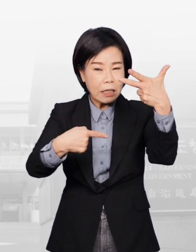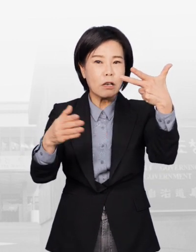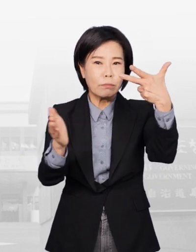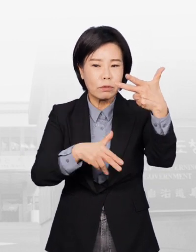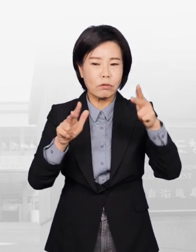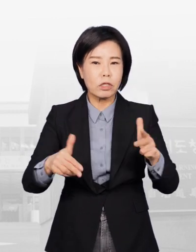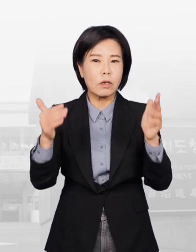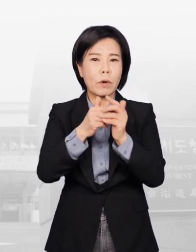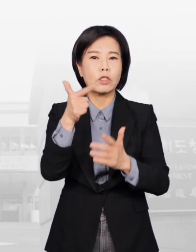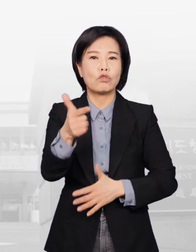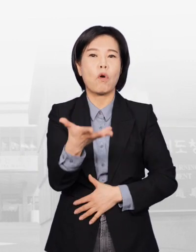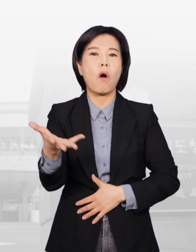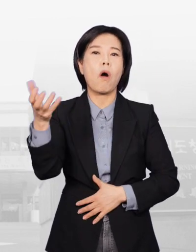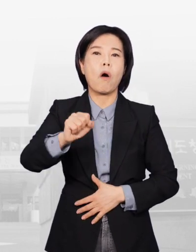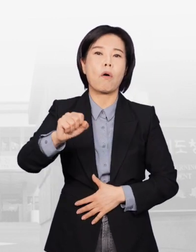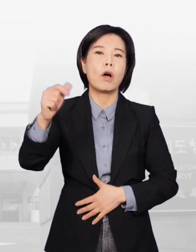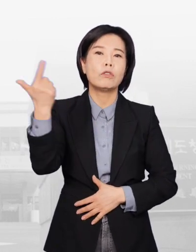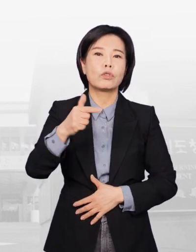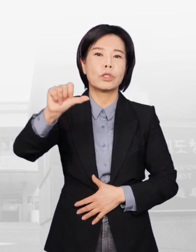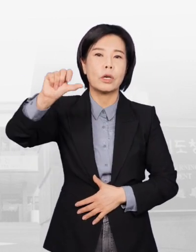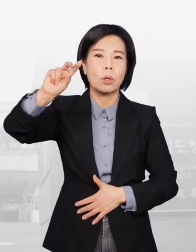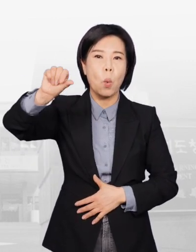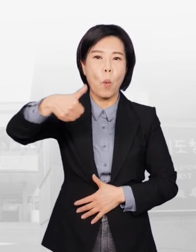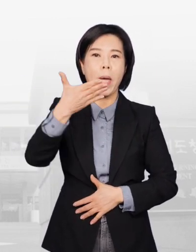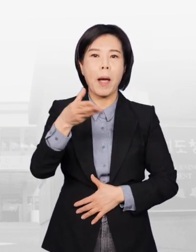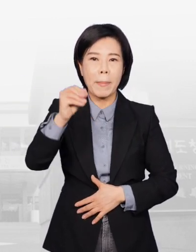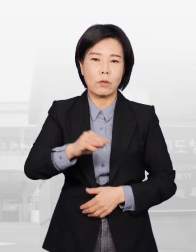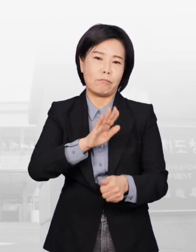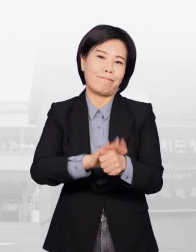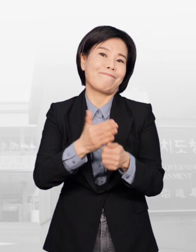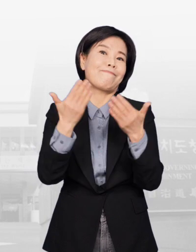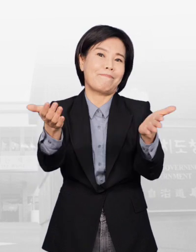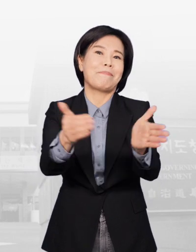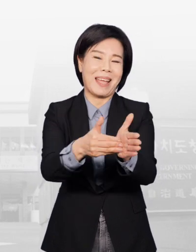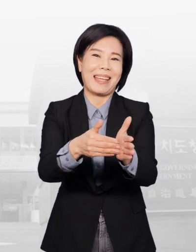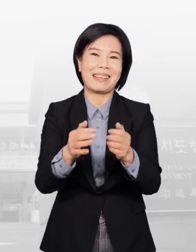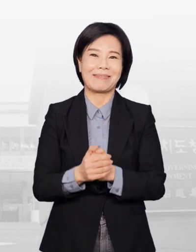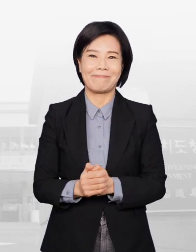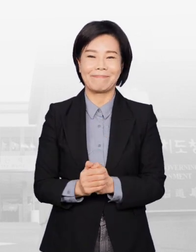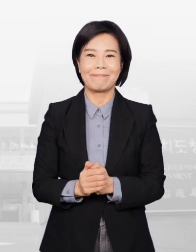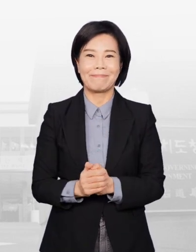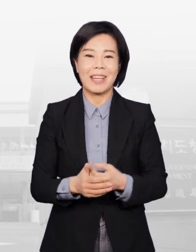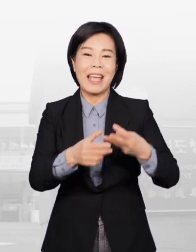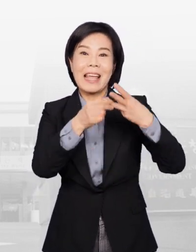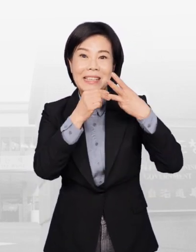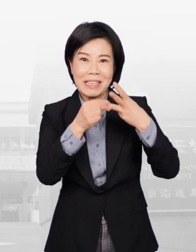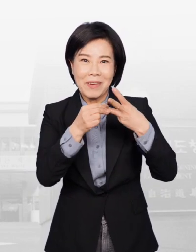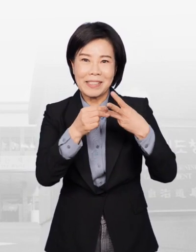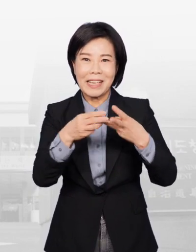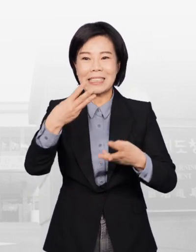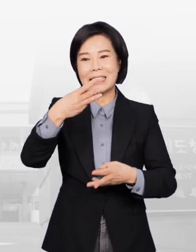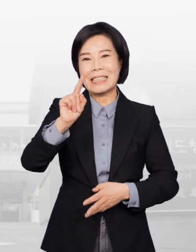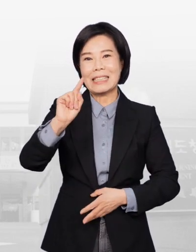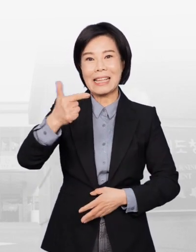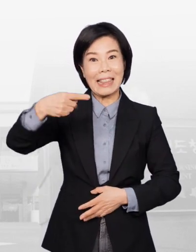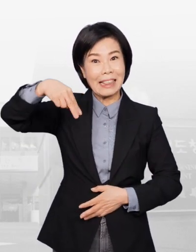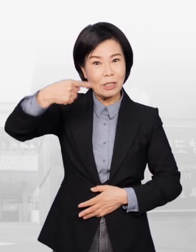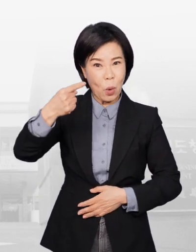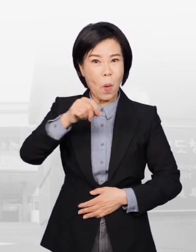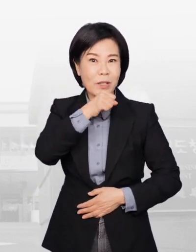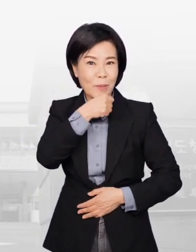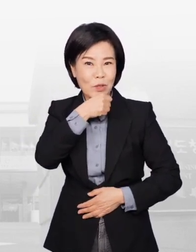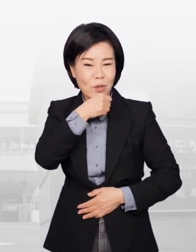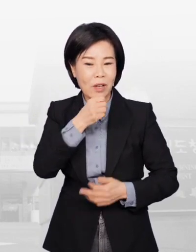1일부터 지금까지 약 6억 6,500만 원의 난방비 지원 혜택을 받았습니다. 세 번째, 탄소